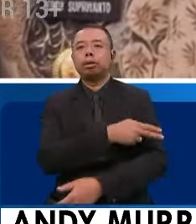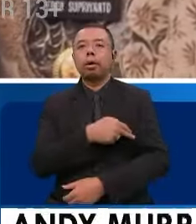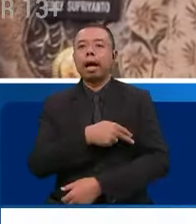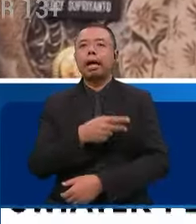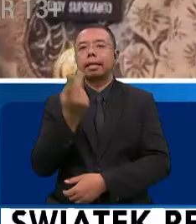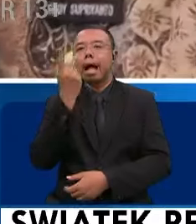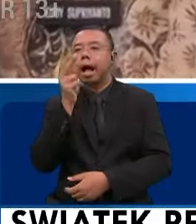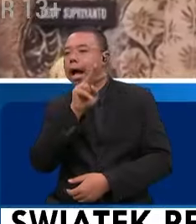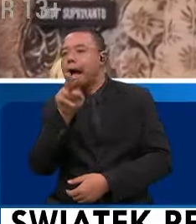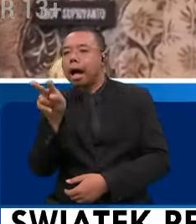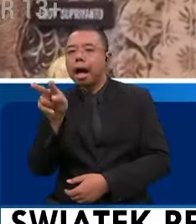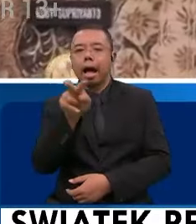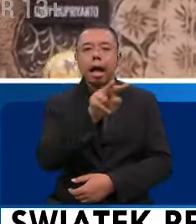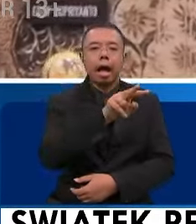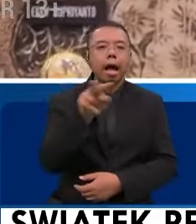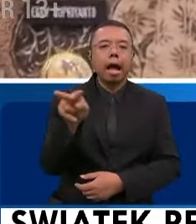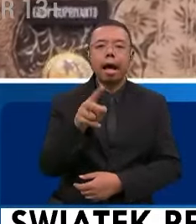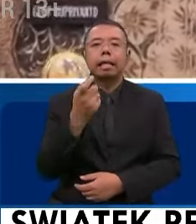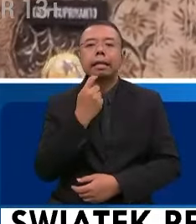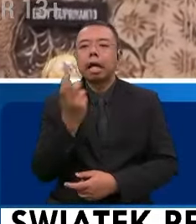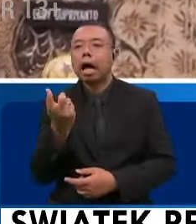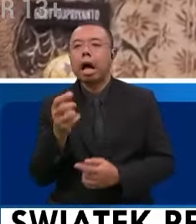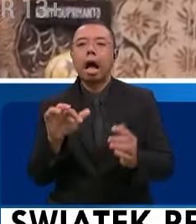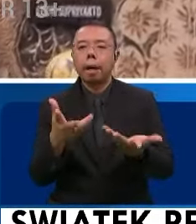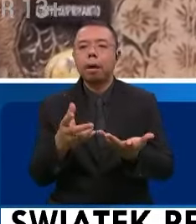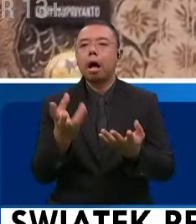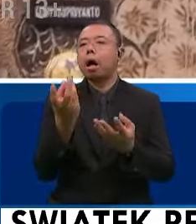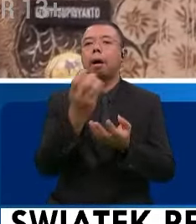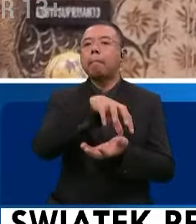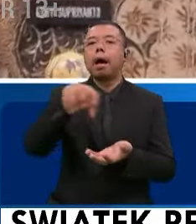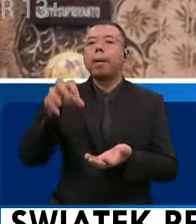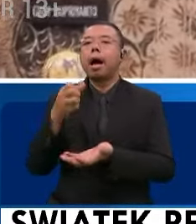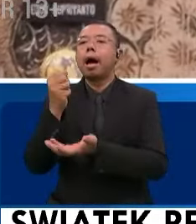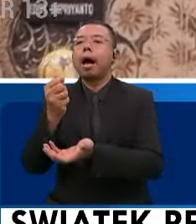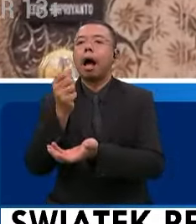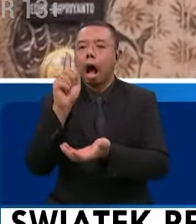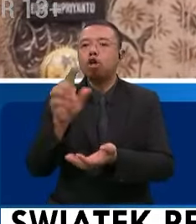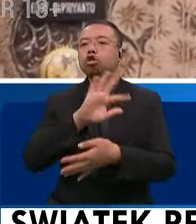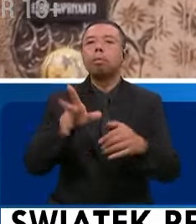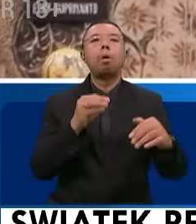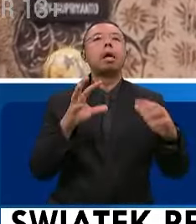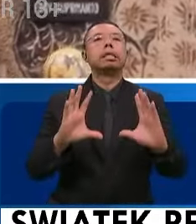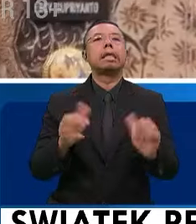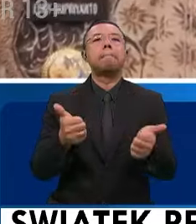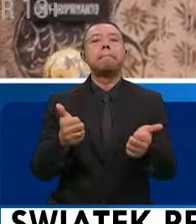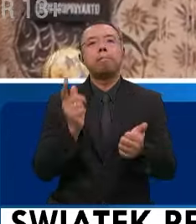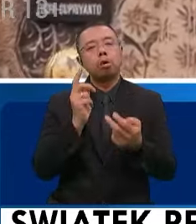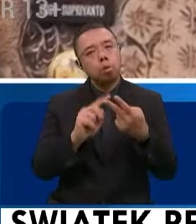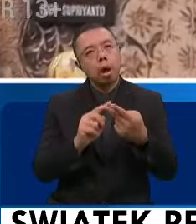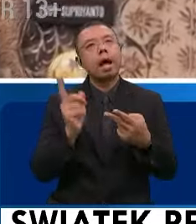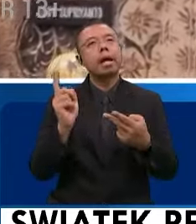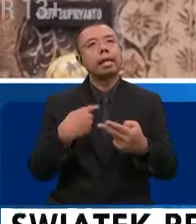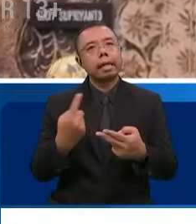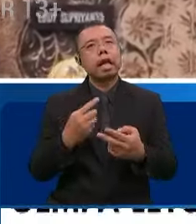mencatat, melakukan pemantauan terkait dengan ketersediaan pangan secara berkala. Juga kita melakukan operasi pasar